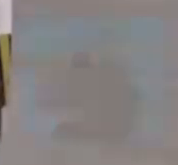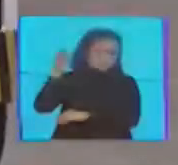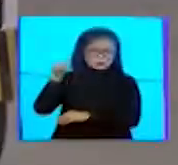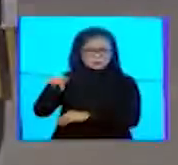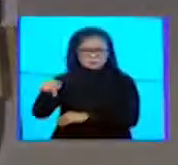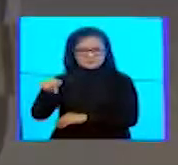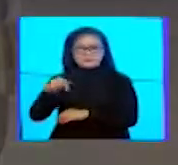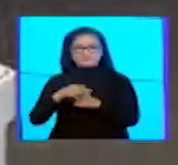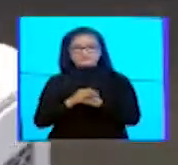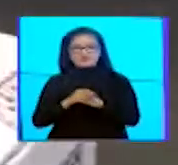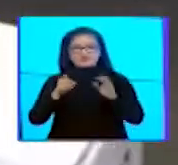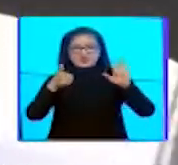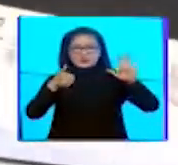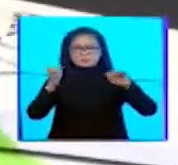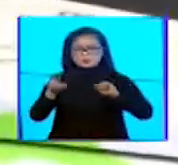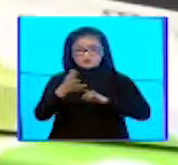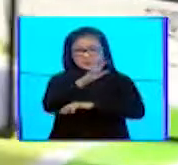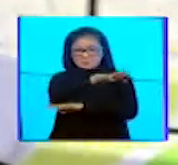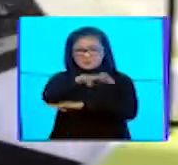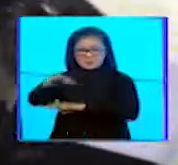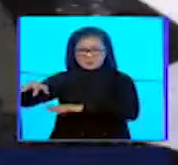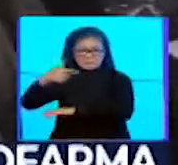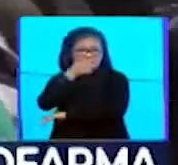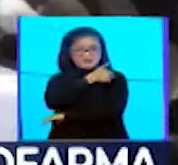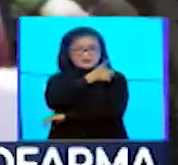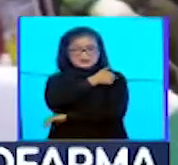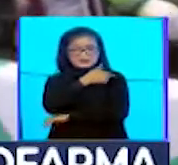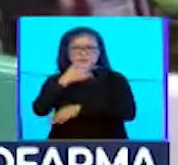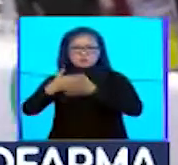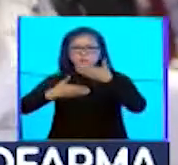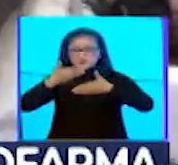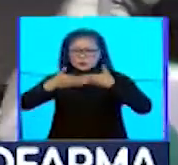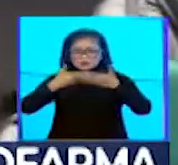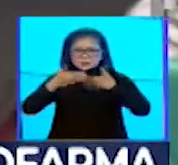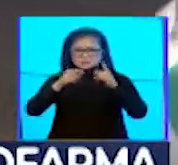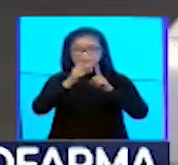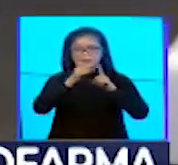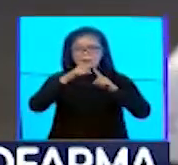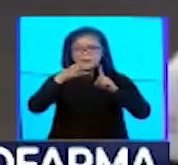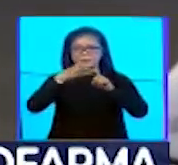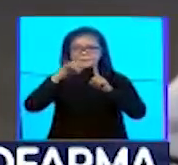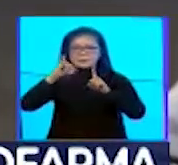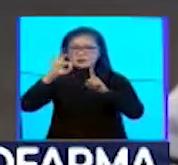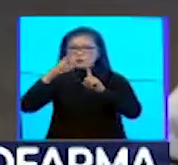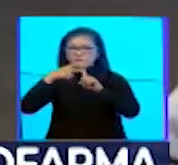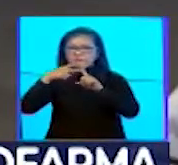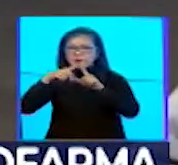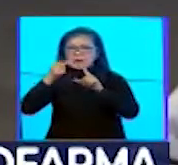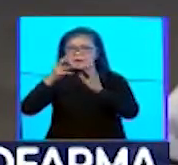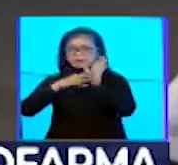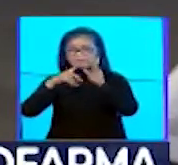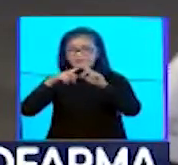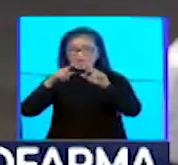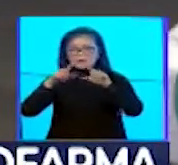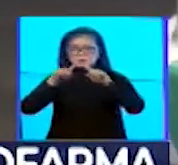Nantinya 6 juta bahan baku vaksin ini akan dimanufaktur terlebih dahulu oleh PT Bio Farma yang telah menerima sertifikat cara pembuatan obat